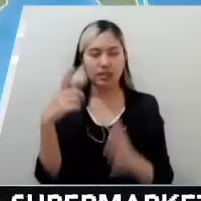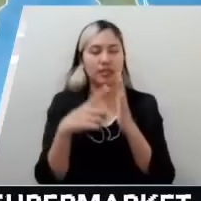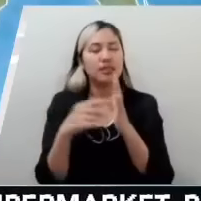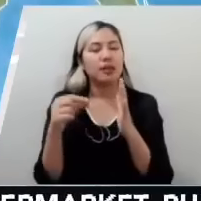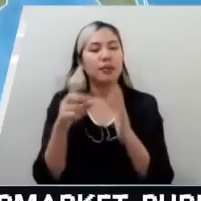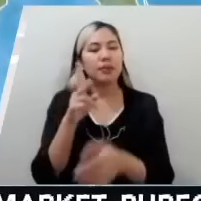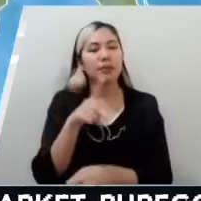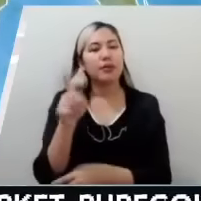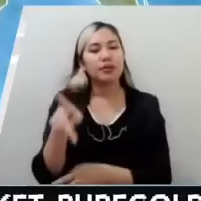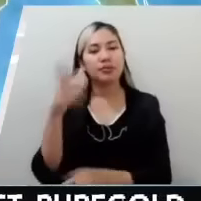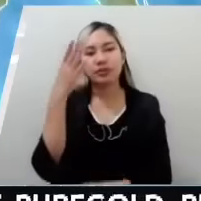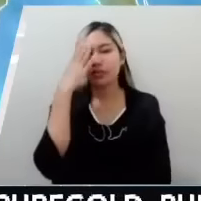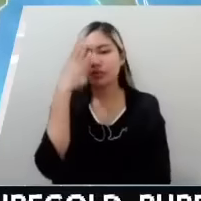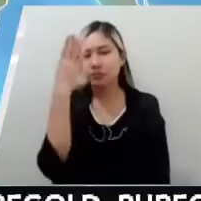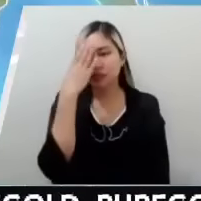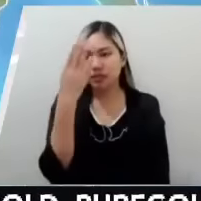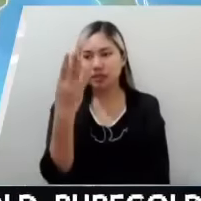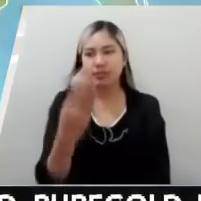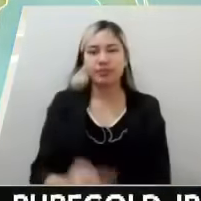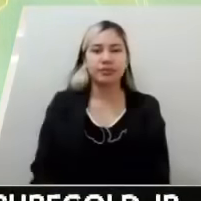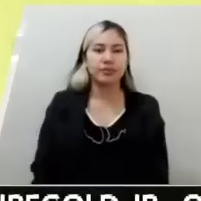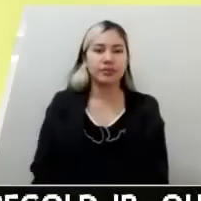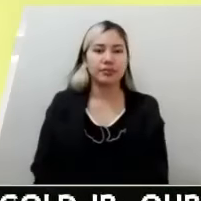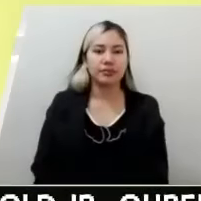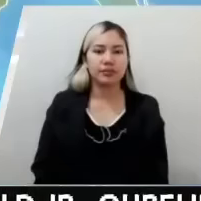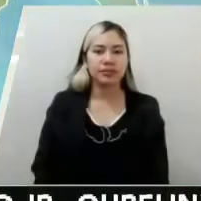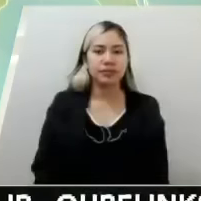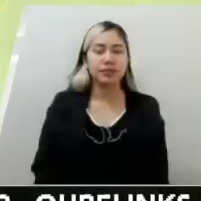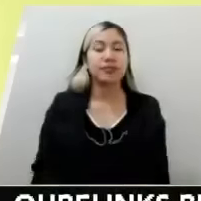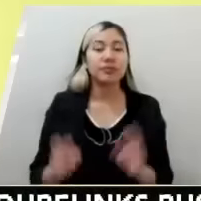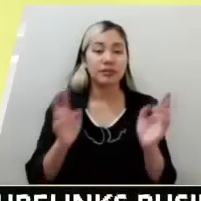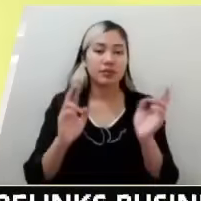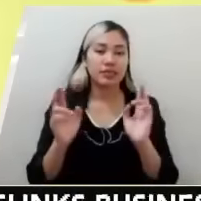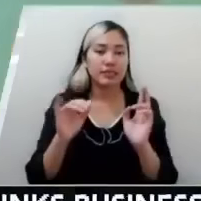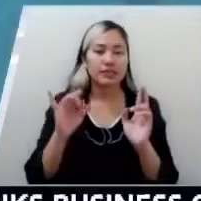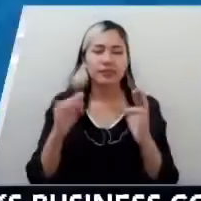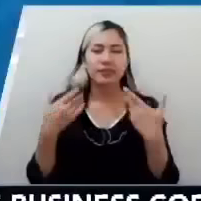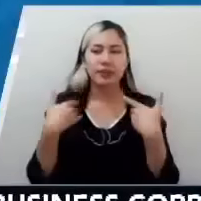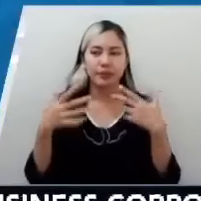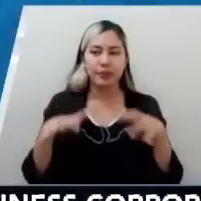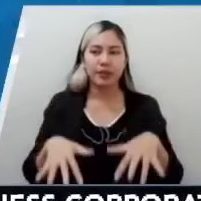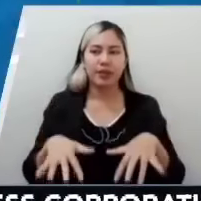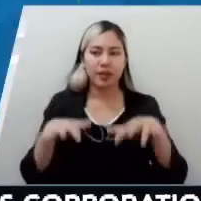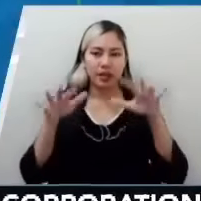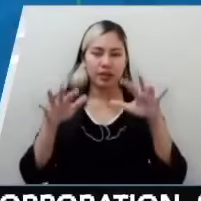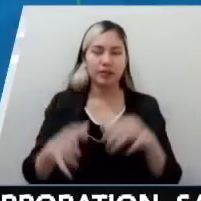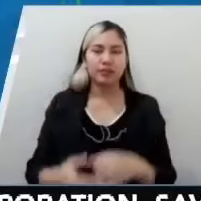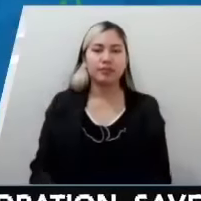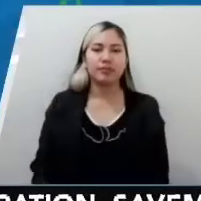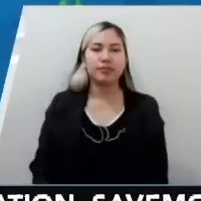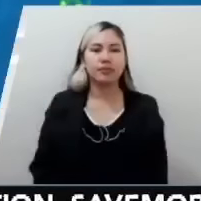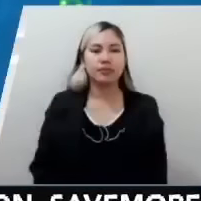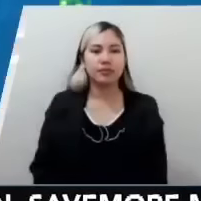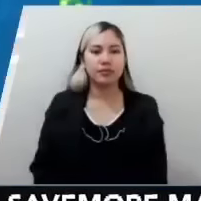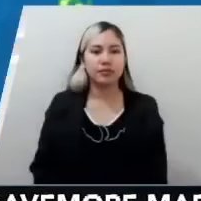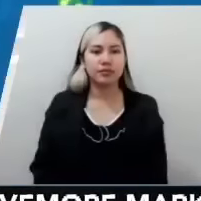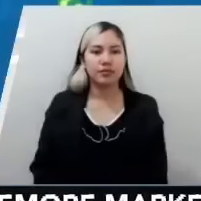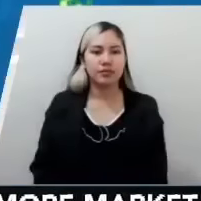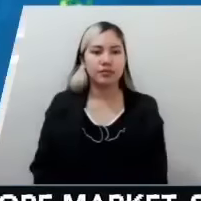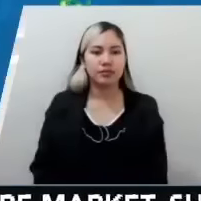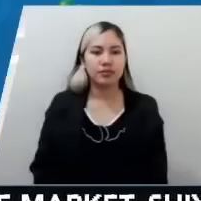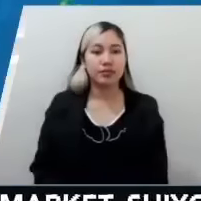Bulacan pinalo ang mga residente sa banta ng baha sa gitna ng mga pag-uulan tatagal po ang mga nasabing babala